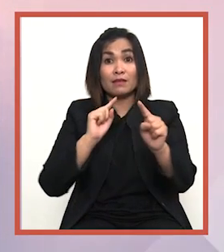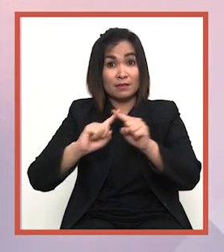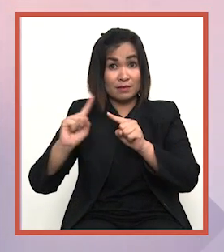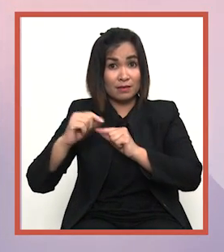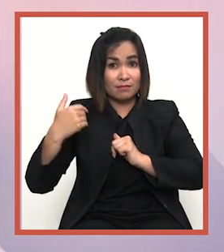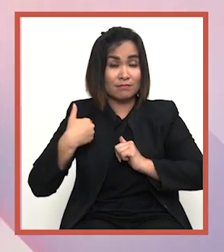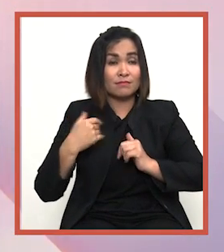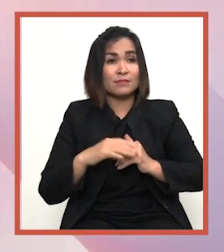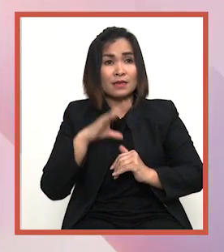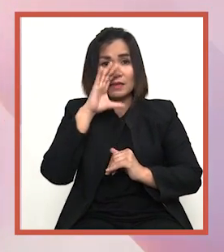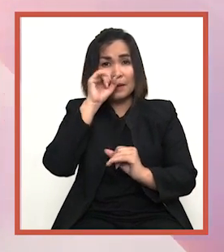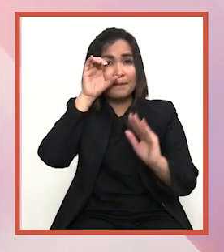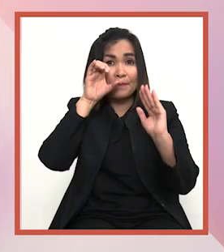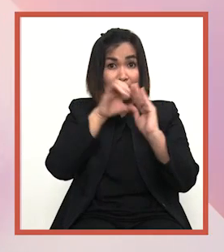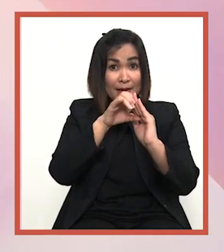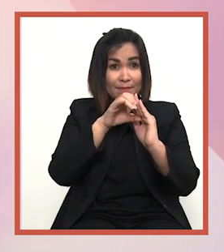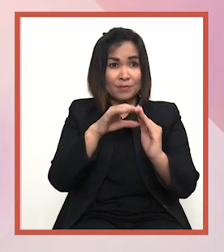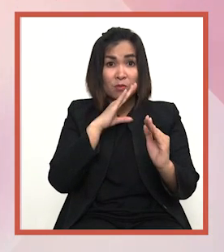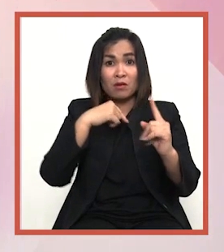นะครับสังเกตได้จากรูปนะครับ